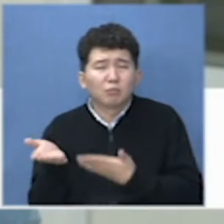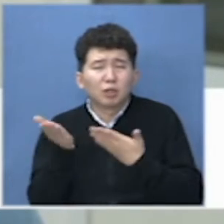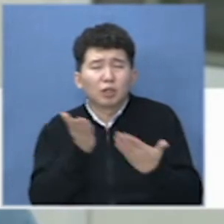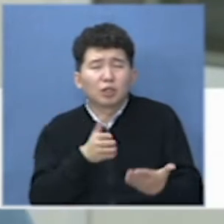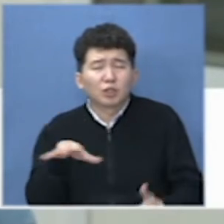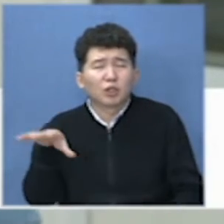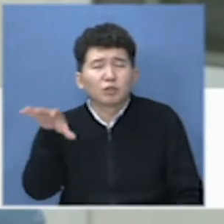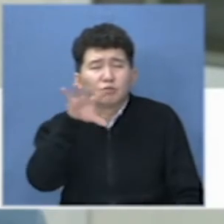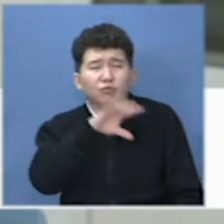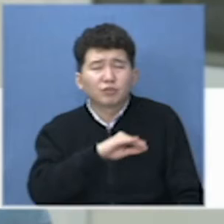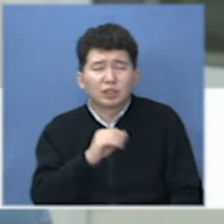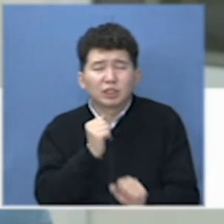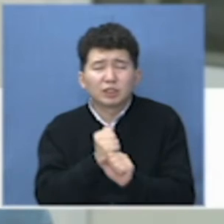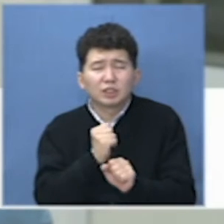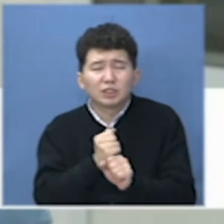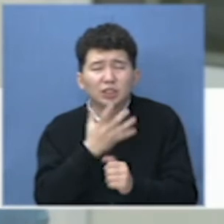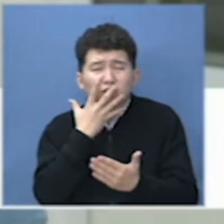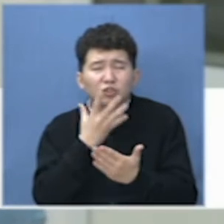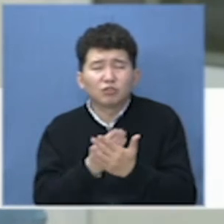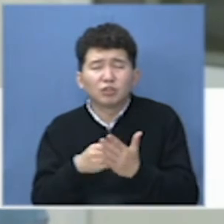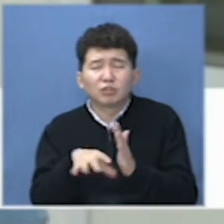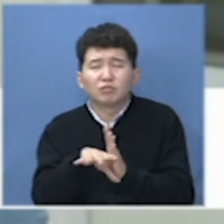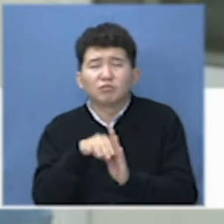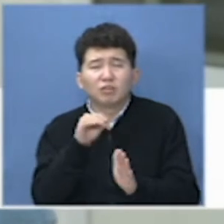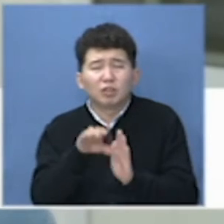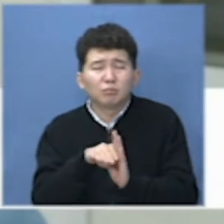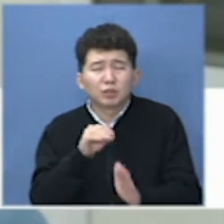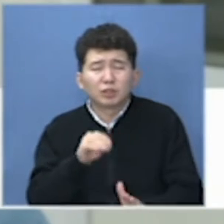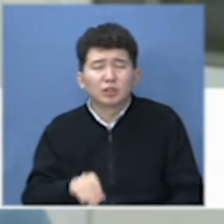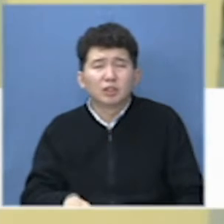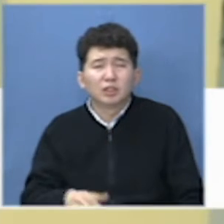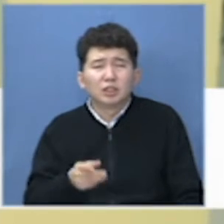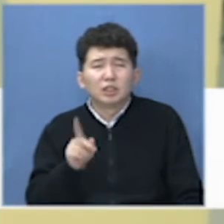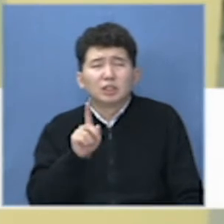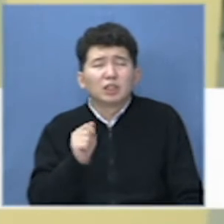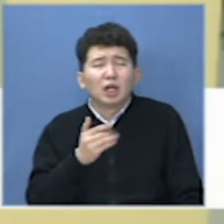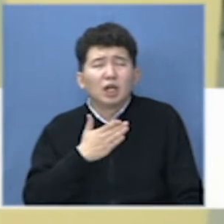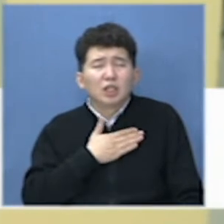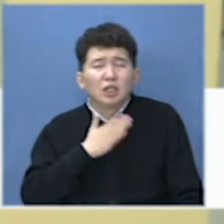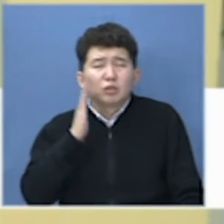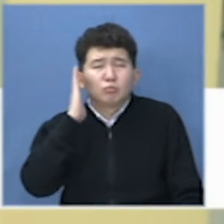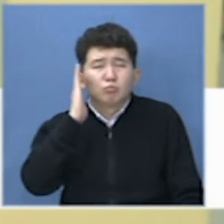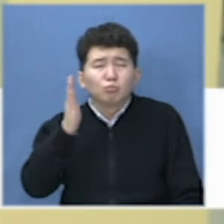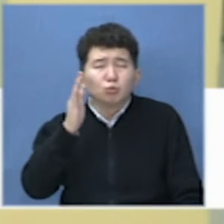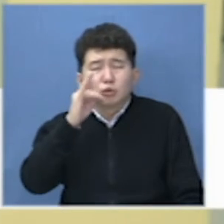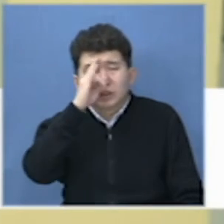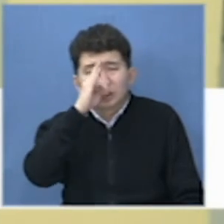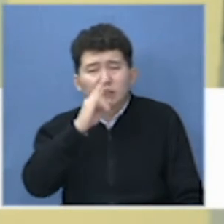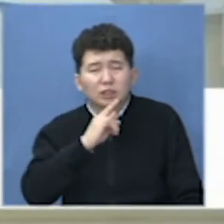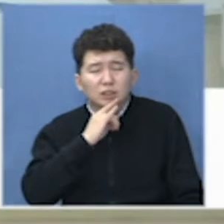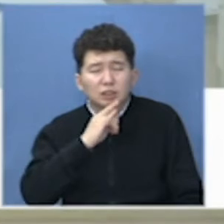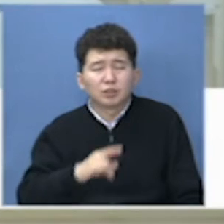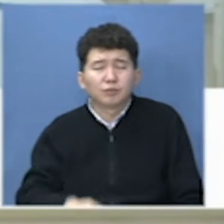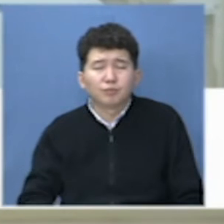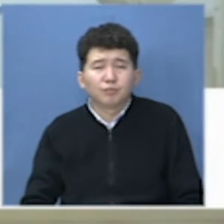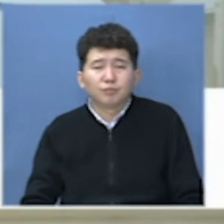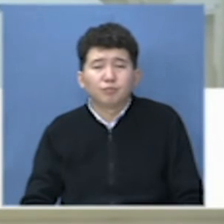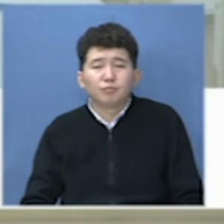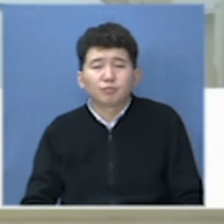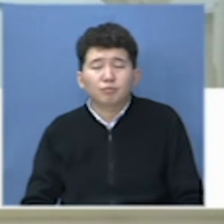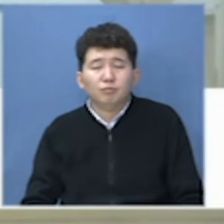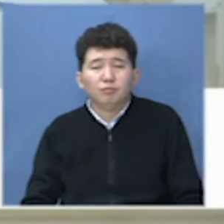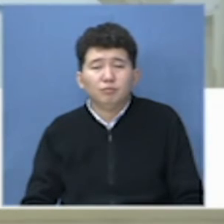свой выбор за нашу родину, за наш будущий Казахстан. Я сделал свой выбор. Я сделал